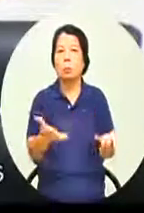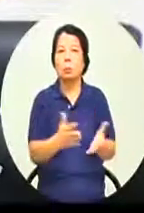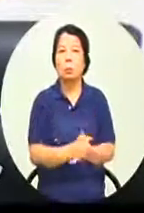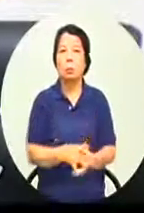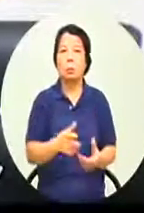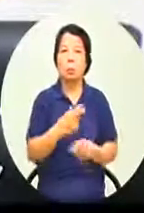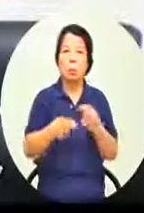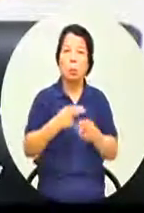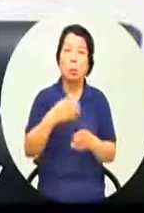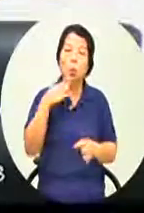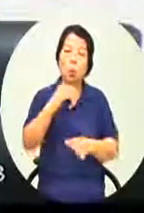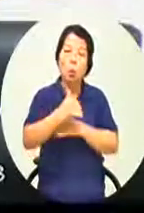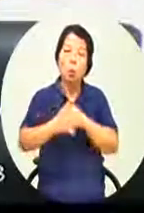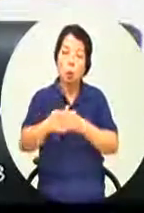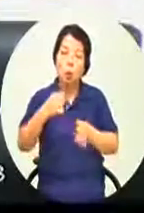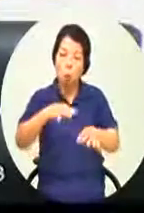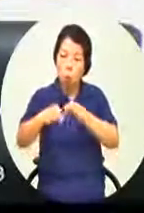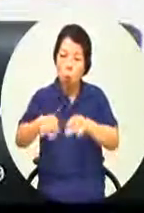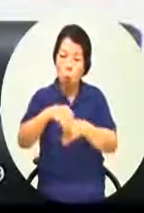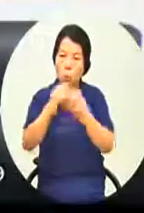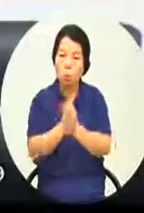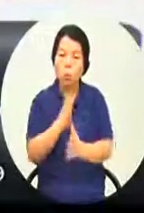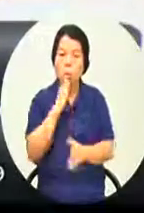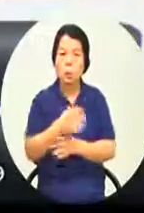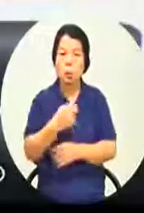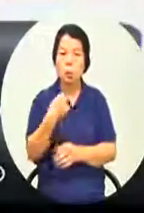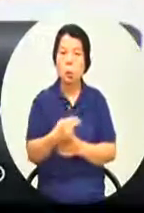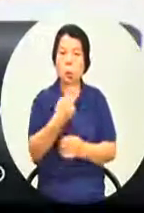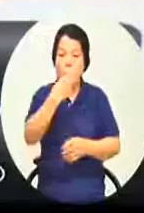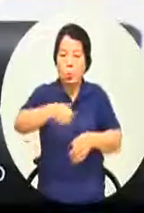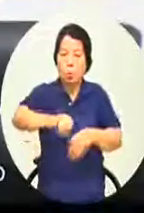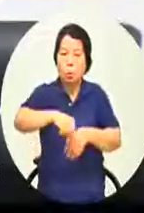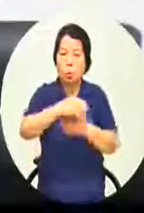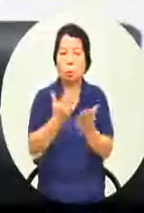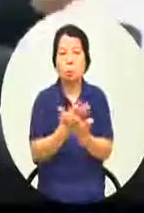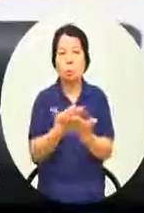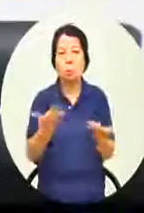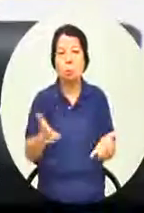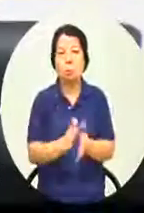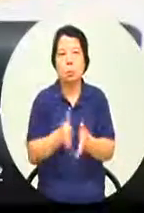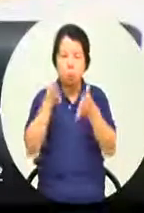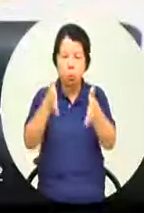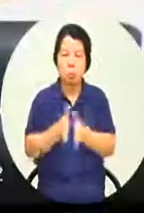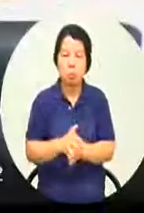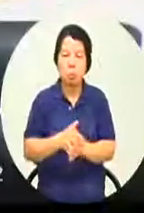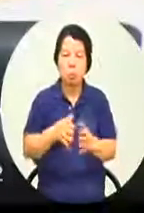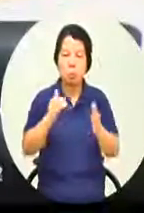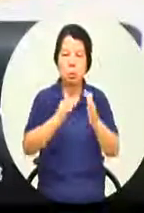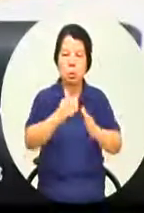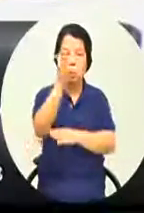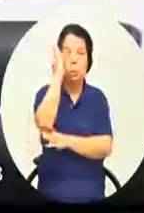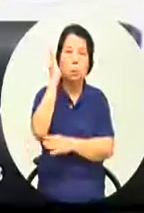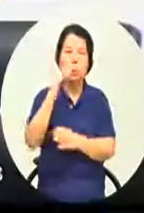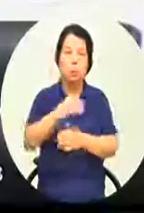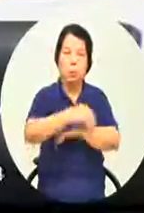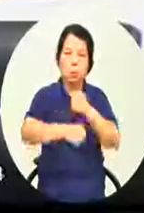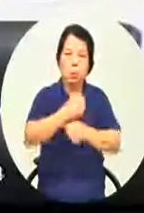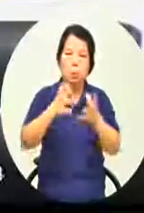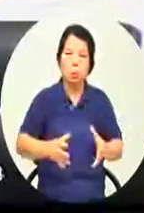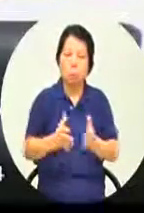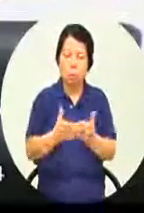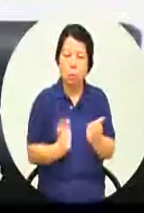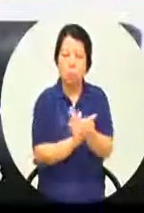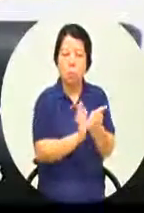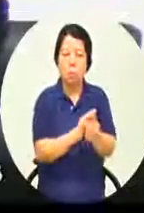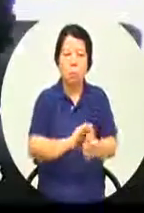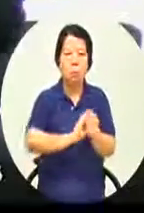叫他怎么生活，所以又回到了我想当地的居民针对于市政府要办任何活动大家都愿意鼓励